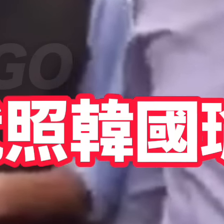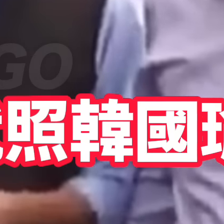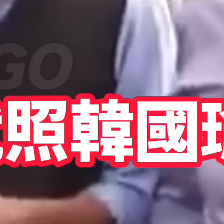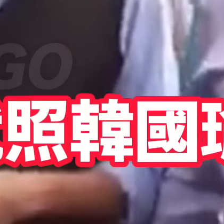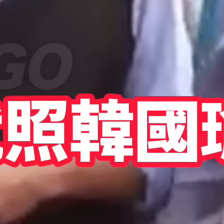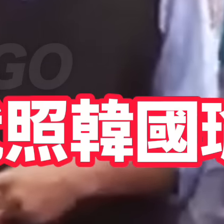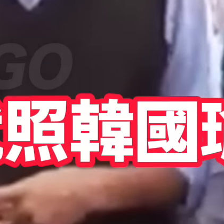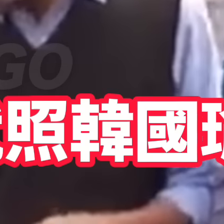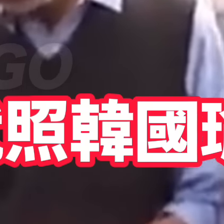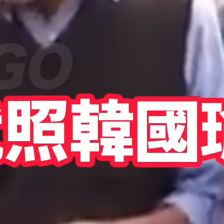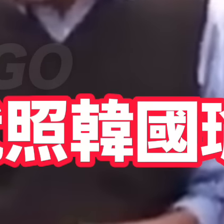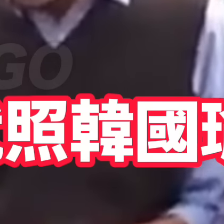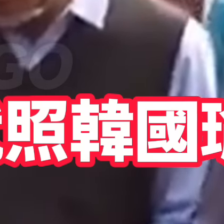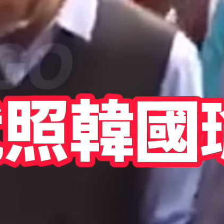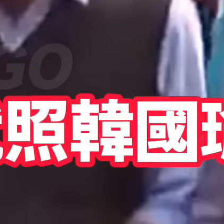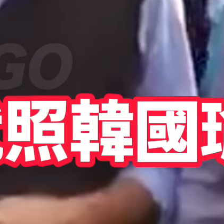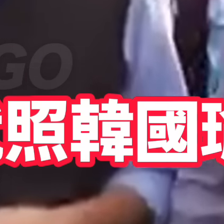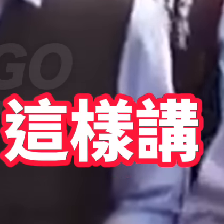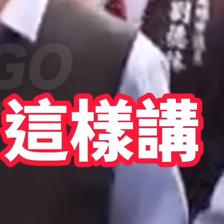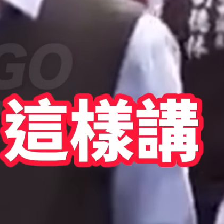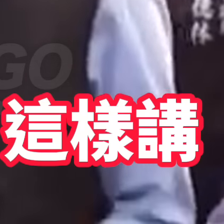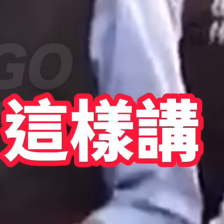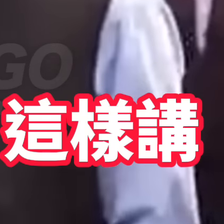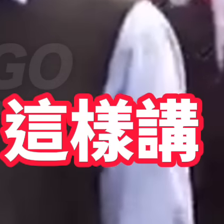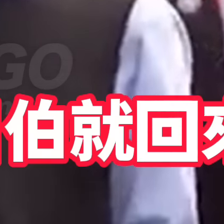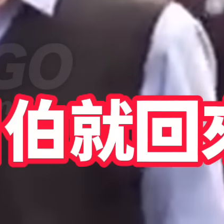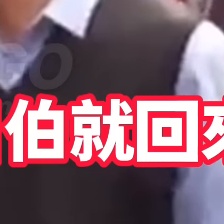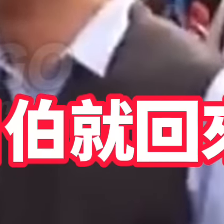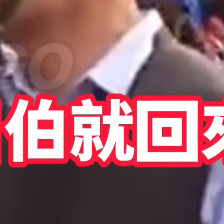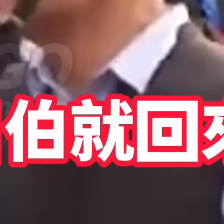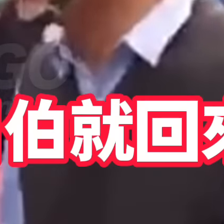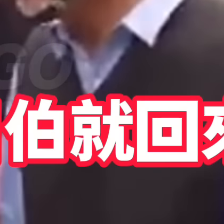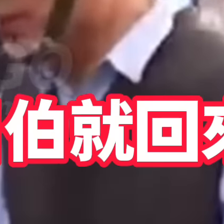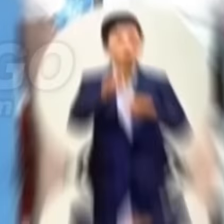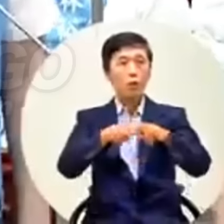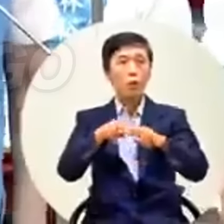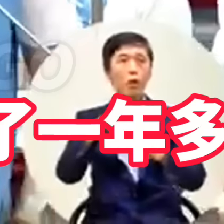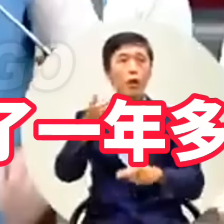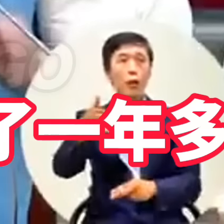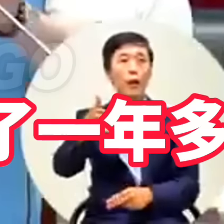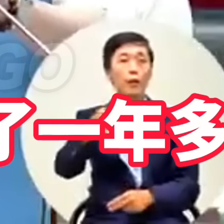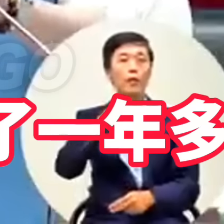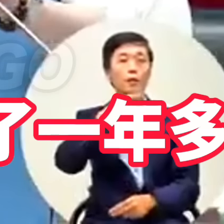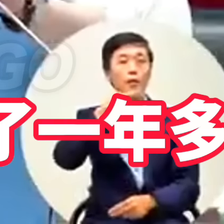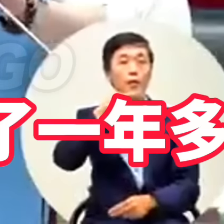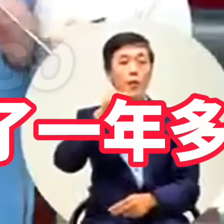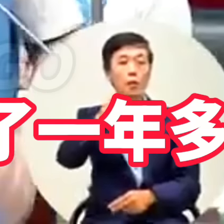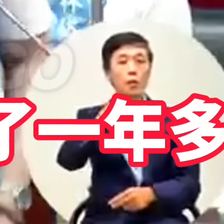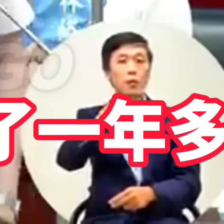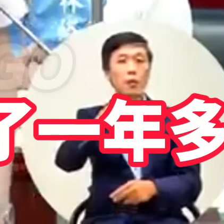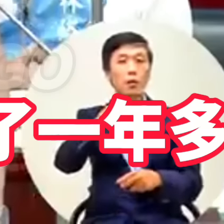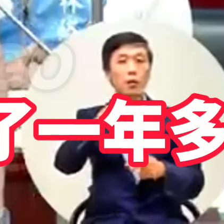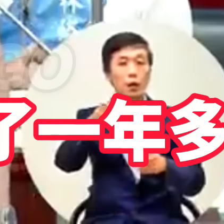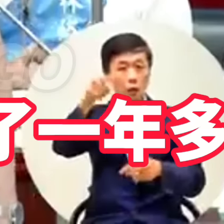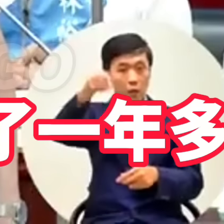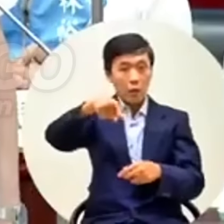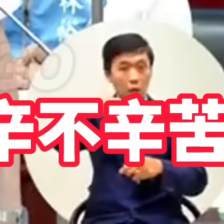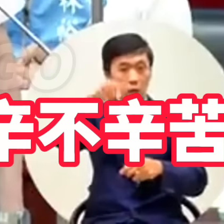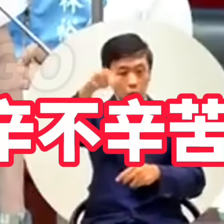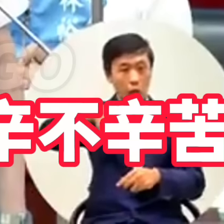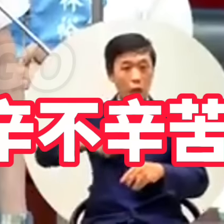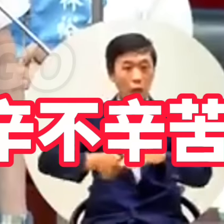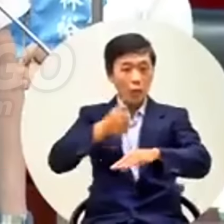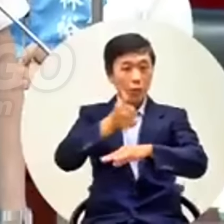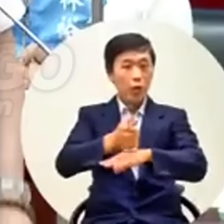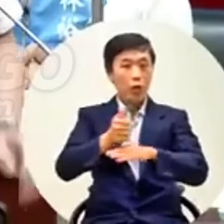四川伯爷都叫韩国的交代安尼讲讲的，四川伯爷就回来啊。 来高雄干了一年多的副市长，辛